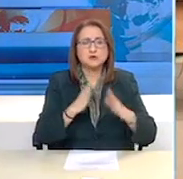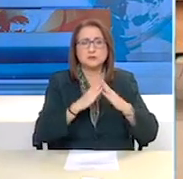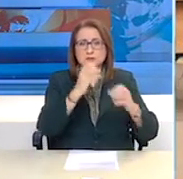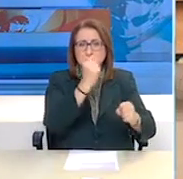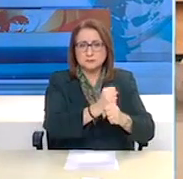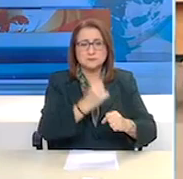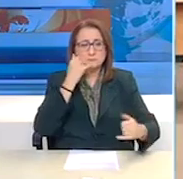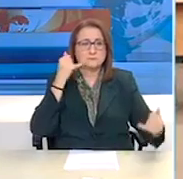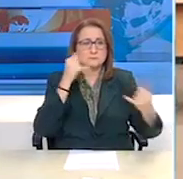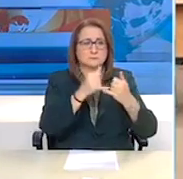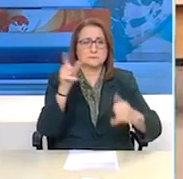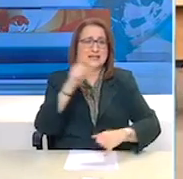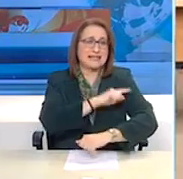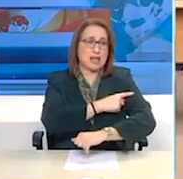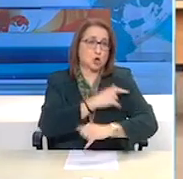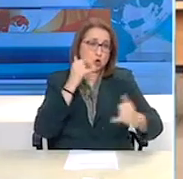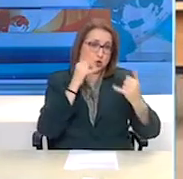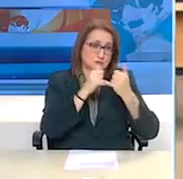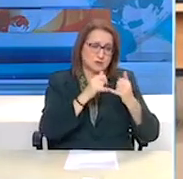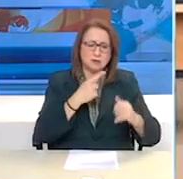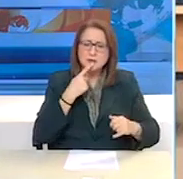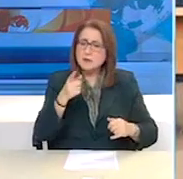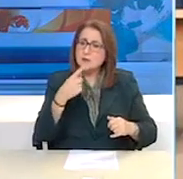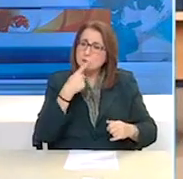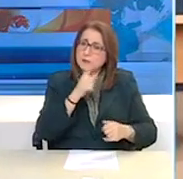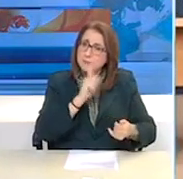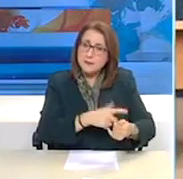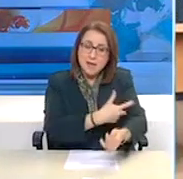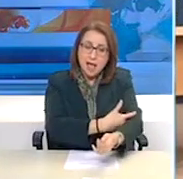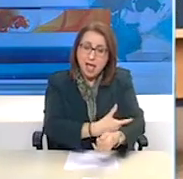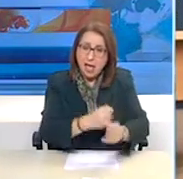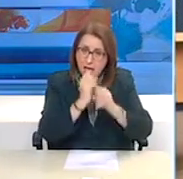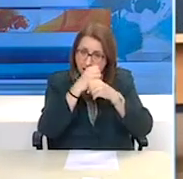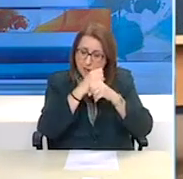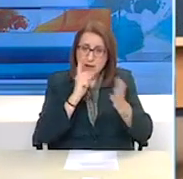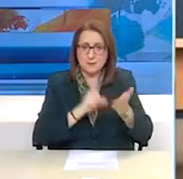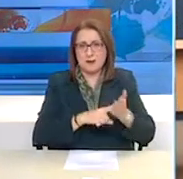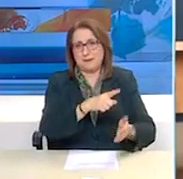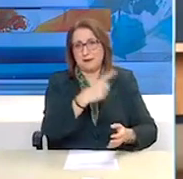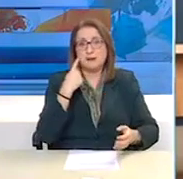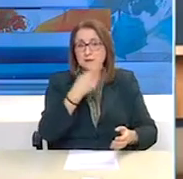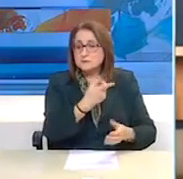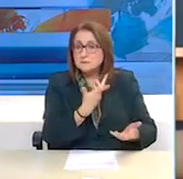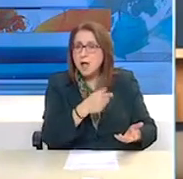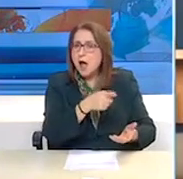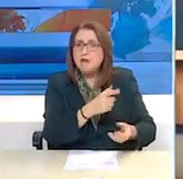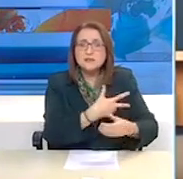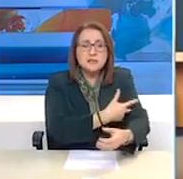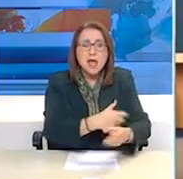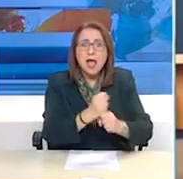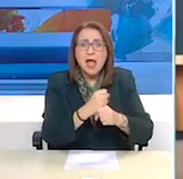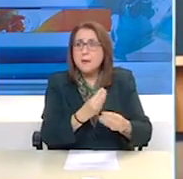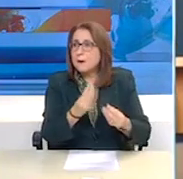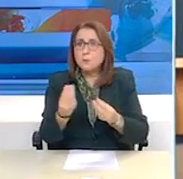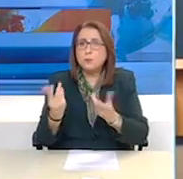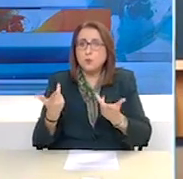συνιστάται διεξαγωγή αιματολογικών ή και ακτινολογικών εξετάσεων επί συγκεκριμένων κλινικών ενδείξεων. Πού θα γίνονται αυτές οι εξετάσεις,